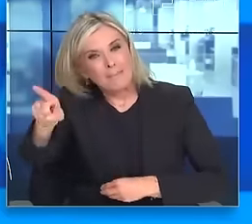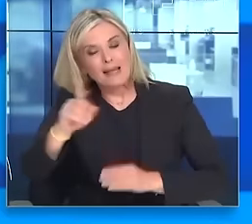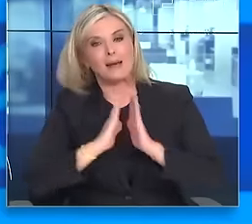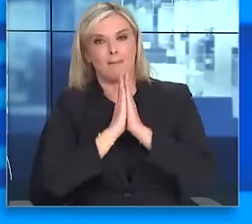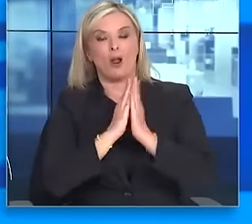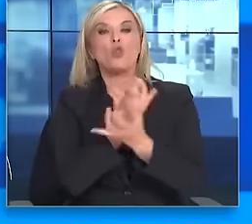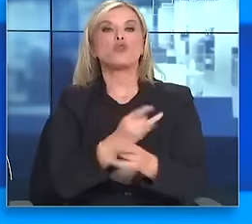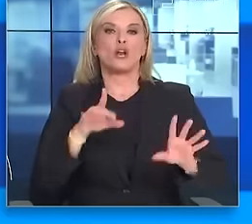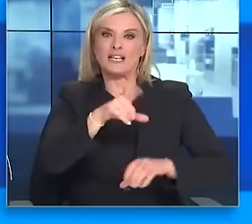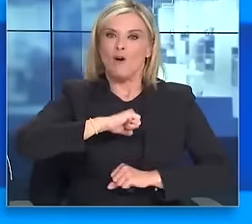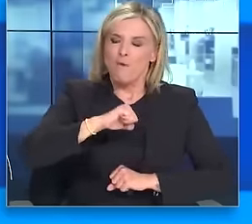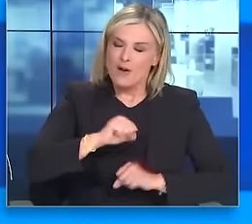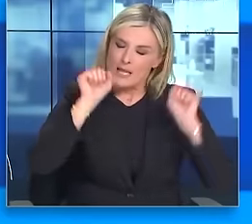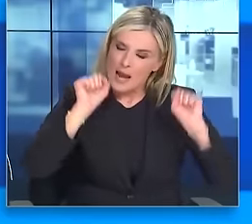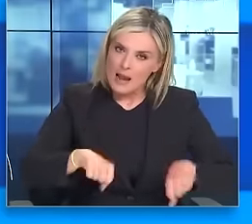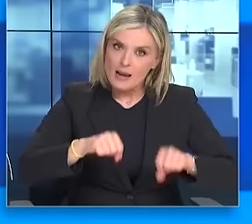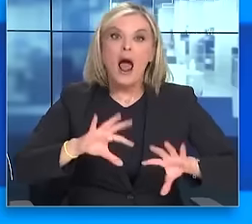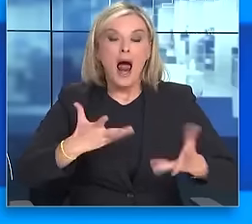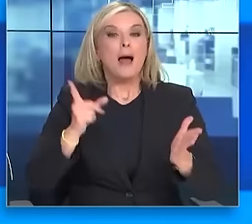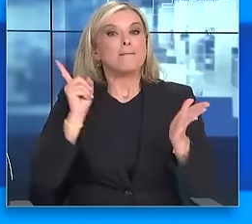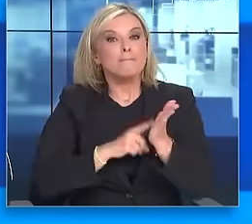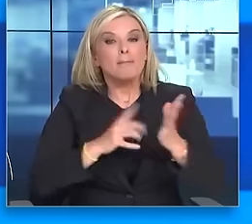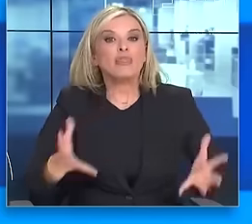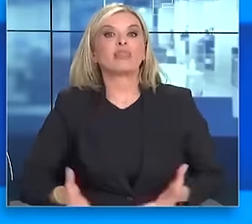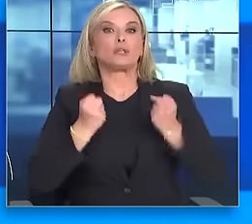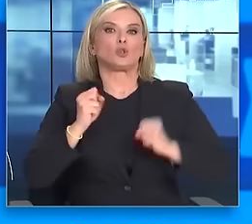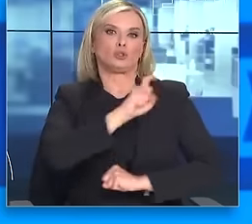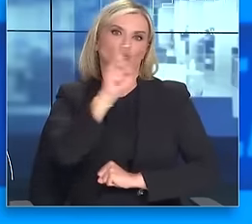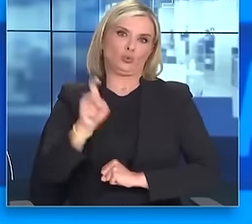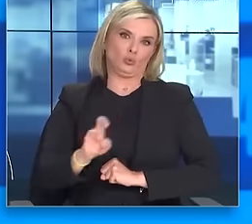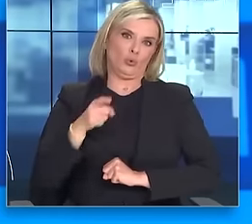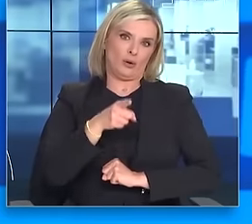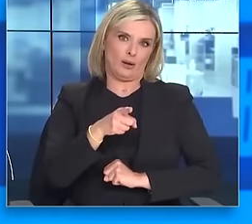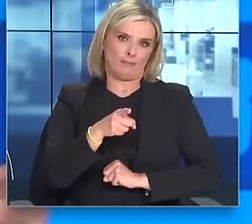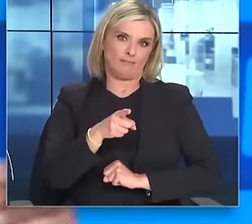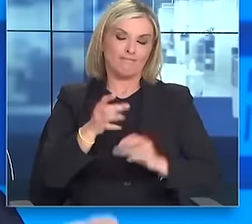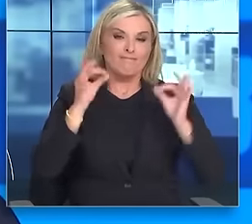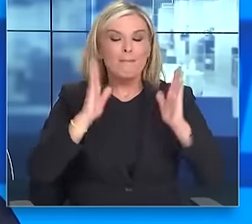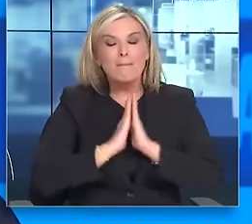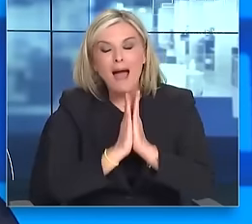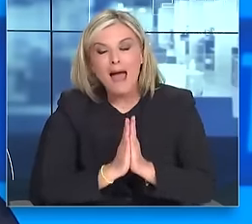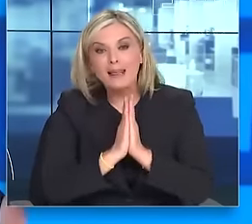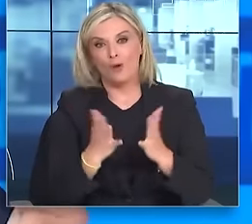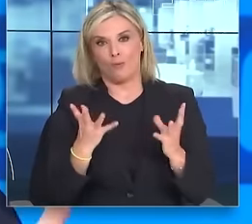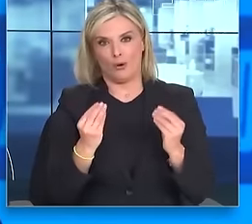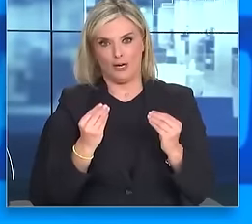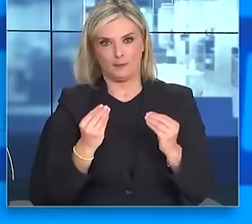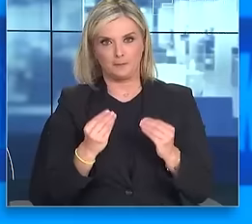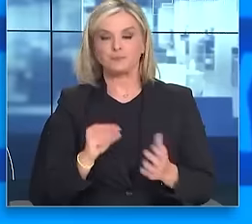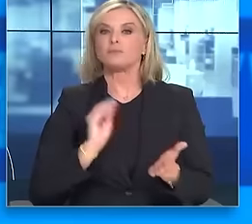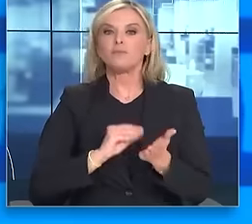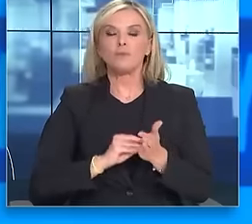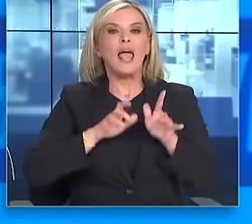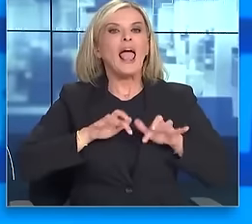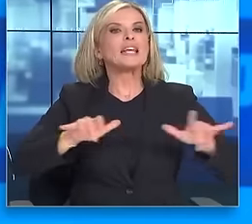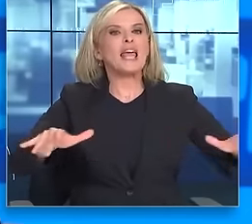ότι πάντα μπορεί να υπάρχει φόβος του αγνώστου, αλλά μπορεί πραγματικά να σας σώσει τη ζωή. Επεκτείνουμε το πρόγραμμα στον καρκίνο του